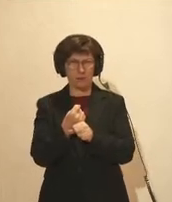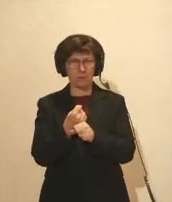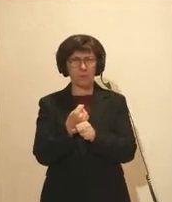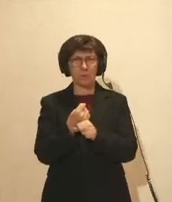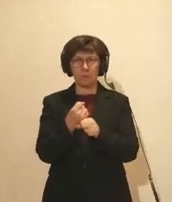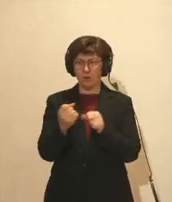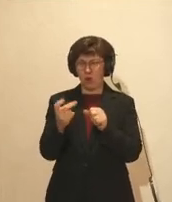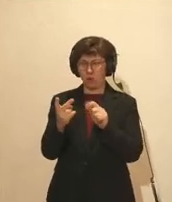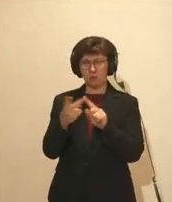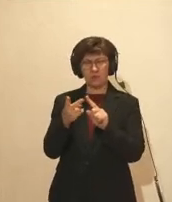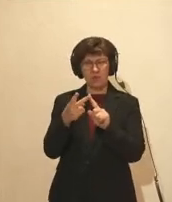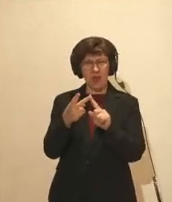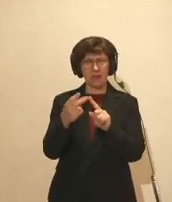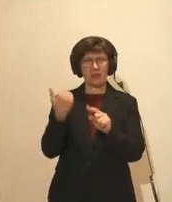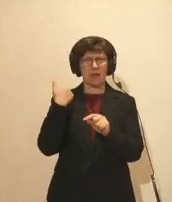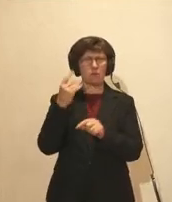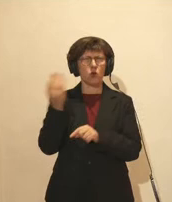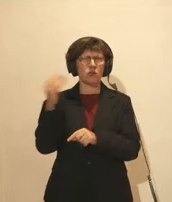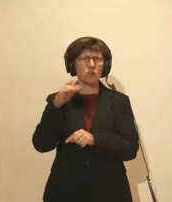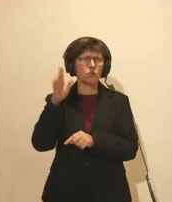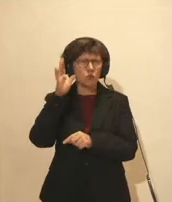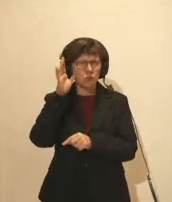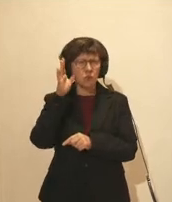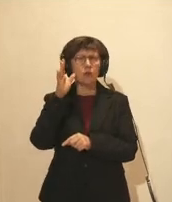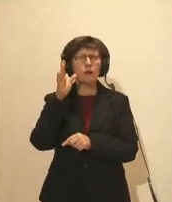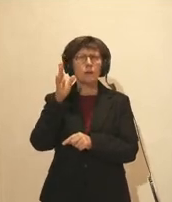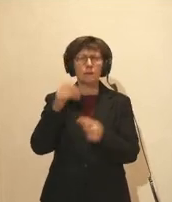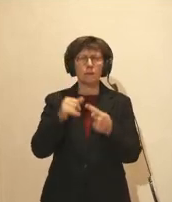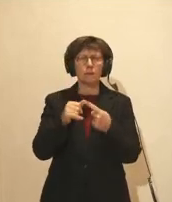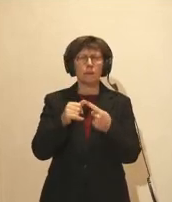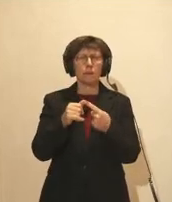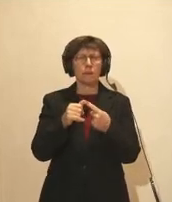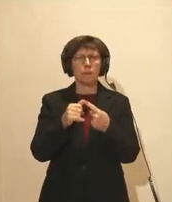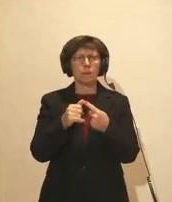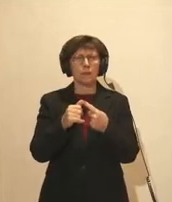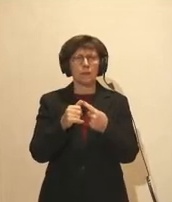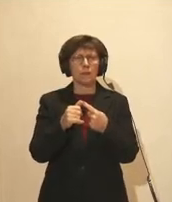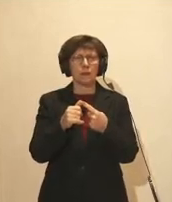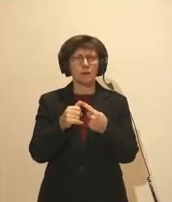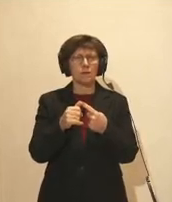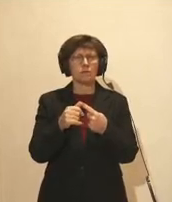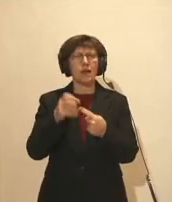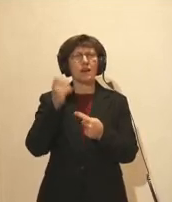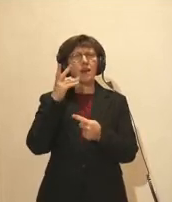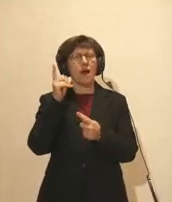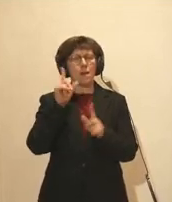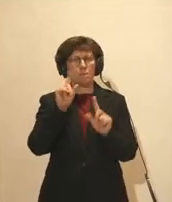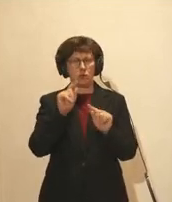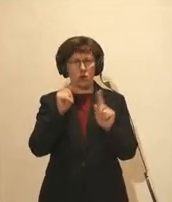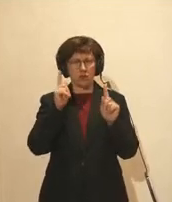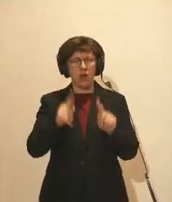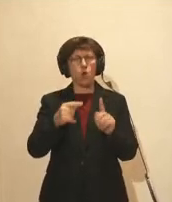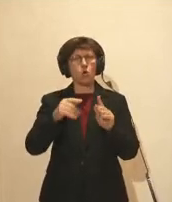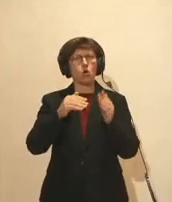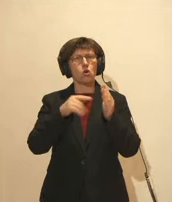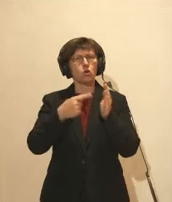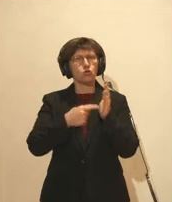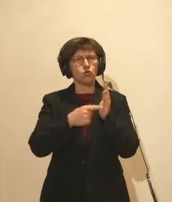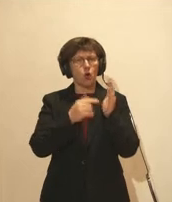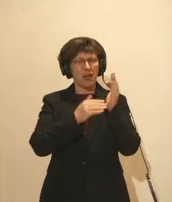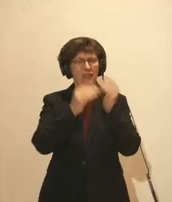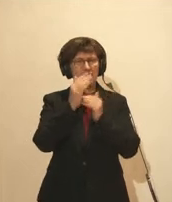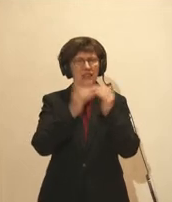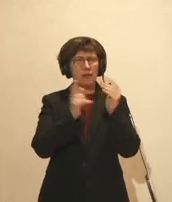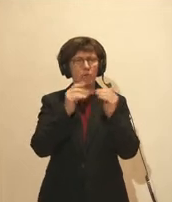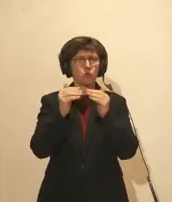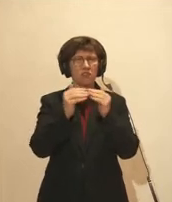auch richtig was wir eben noch gehört haben das natürlich das auch bedeutet dass das steuersystem fair und gerecht